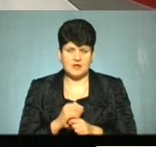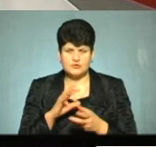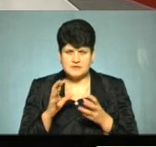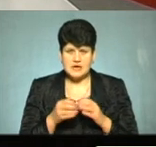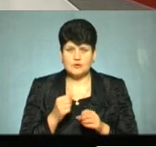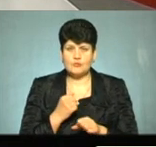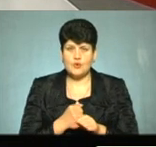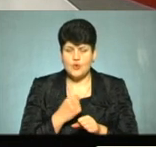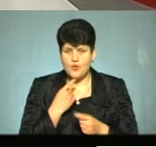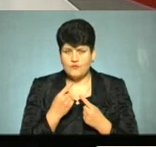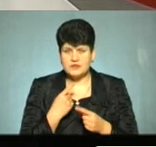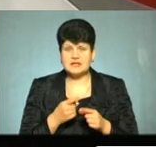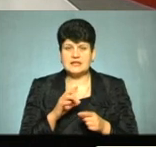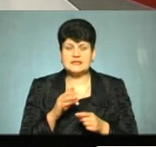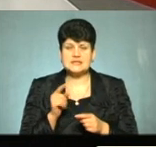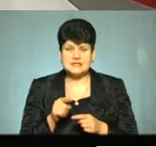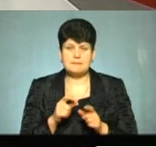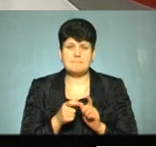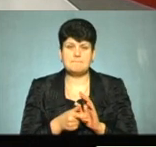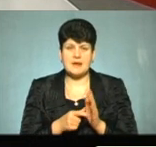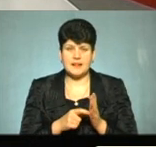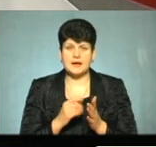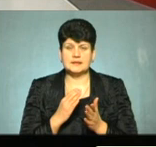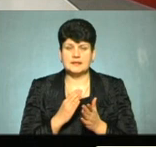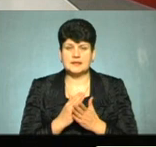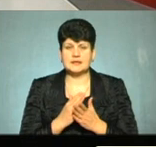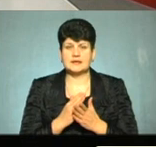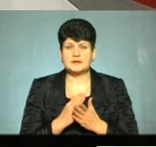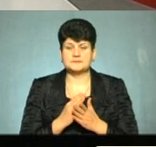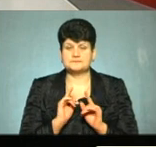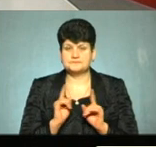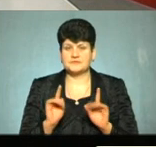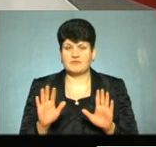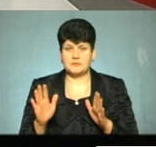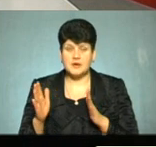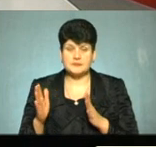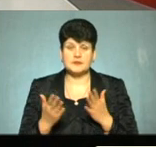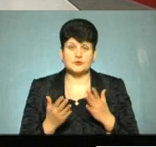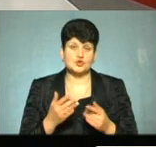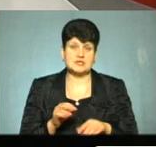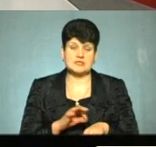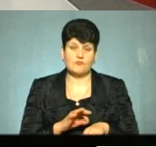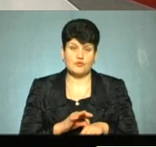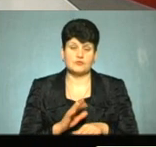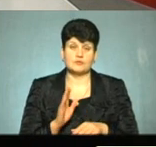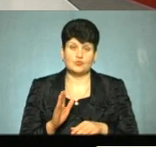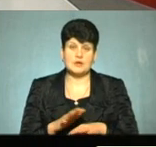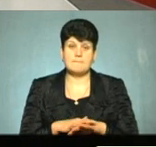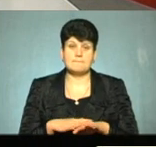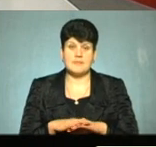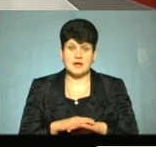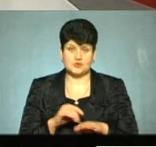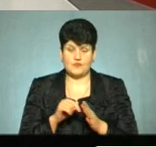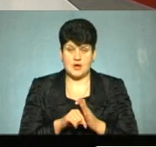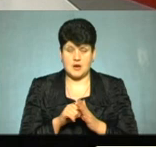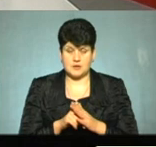говорити в загальному, ці боксовані палати є фактично у нас спорадичні випадки. Бо якщо захворювання набере